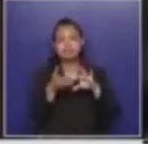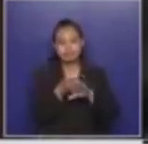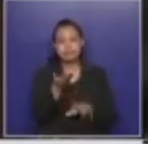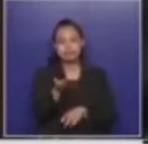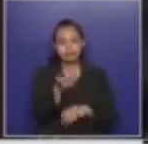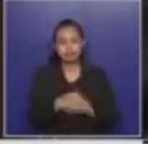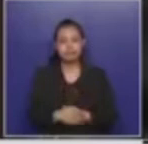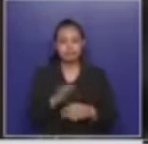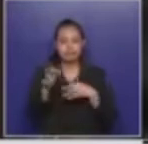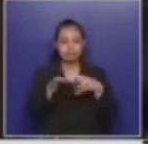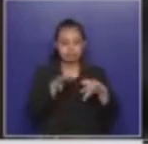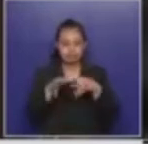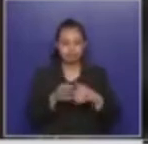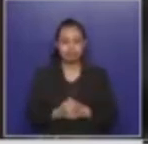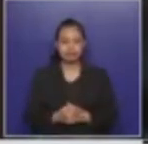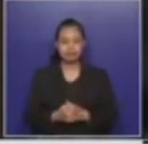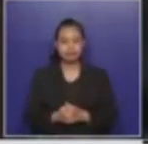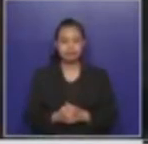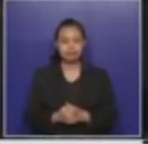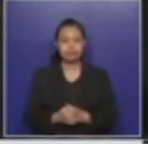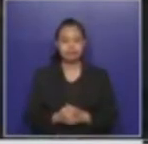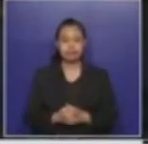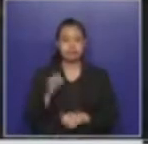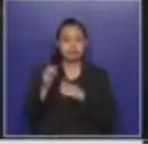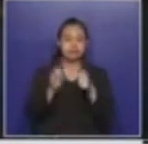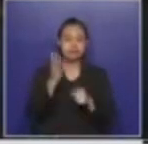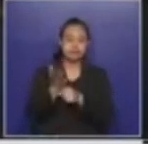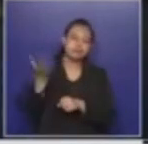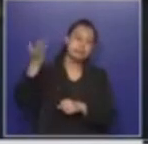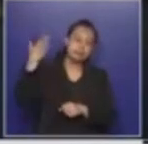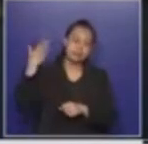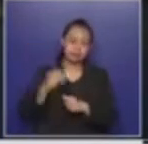ล้านนะครับตัวเลขเป็นไปไม่ได้เด็ดขาดนะครับว่ารัฐบาลจะเก็บได้เมื่อเก็บไม่ได้นะครับรัฐบาลนะครับเมื่อตั้งก็ประมาณเป็นงบขาดดุลก็ต้องกู้เริ่มคู่นะครับสำคัญครับเพราะสไลด์ครับที่ผมจะได้นำเรียนนะครับว่า5ปีที่ผ่านมาจะเห็นนะครับว่ารัฐบาลที่มีฯพณฯพลเอกประยุทธ์จันทร์โอชามาครับตั้งแต่ถ้ารัฐประหารมันยังครับท่านกู้มาทุกปีครับ